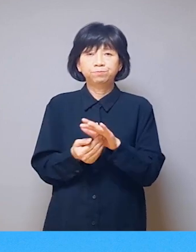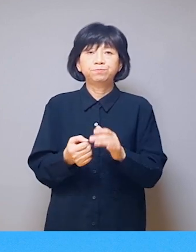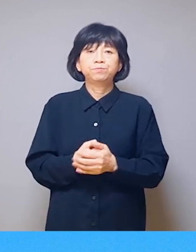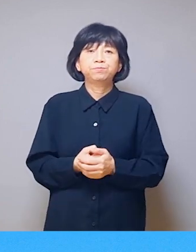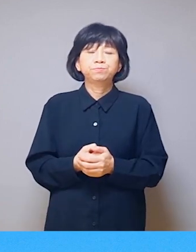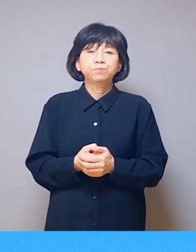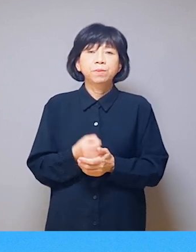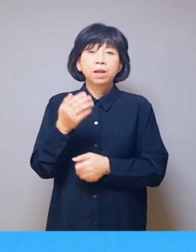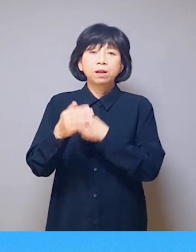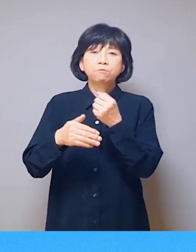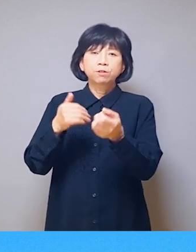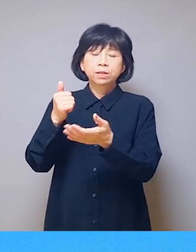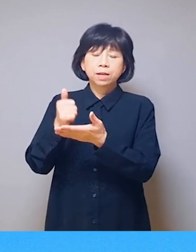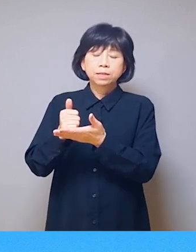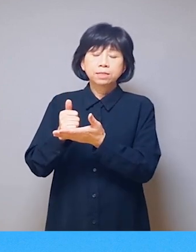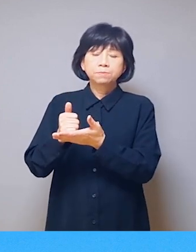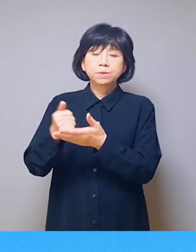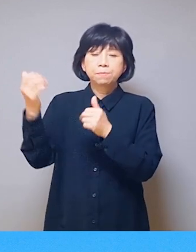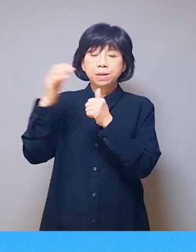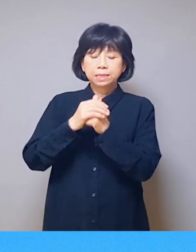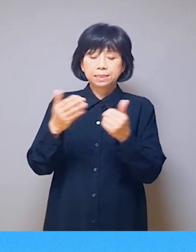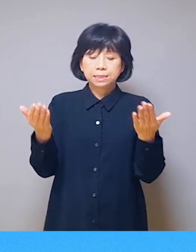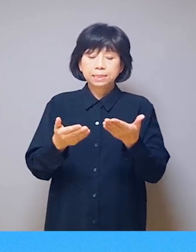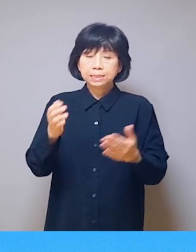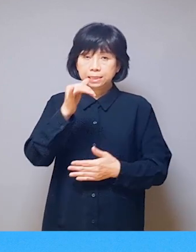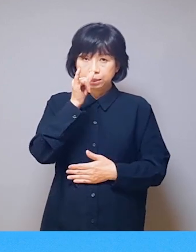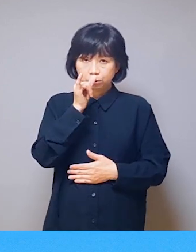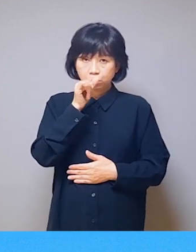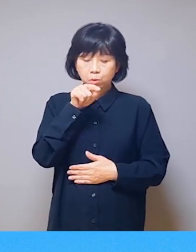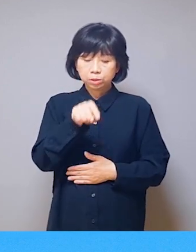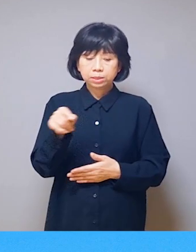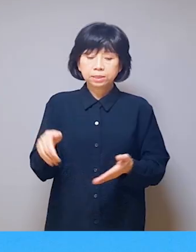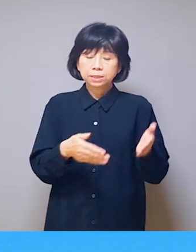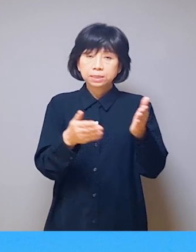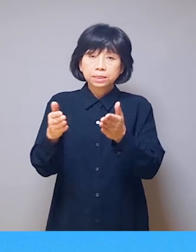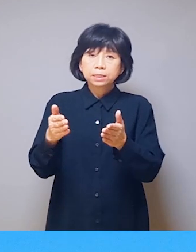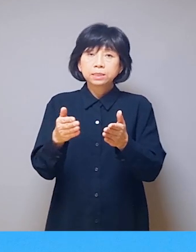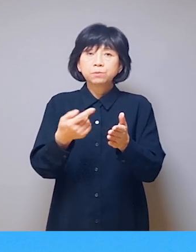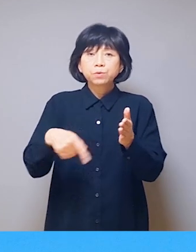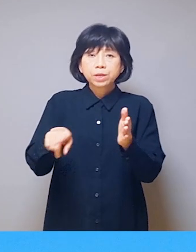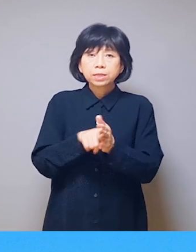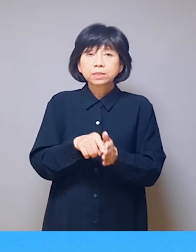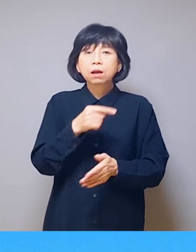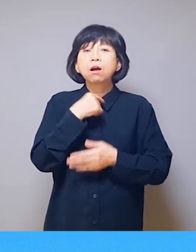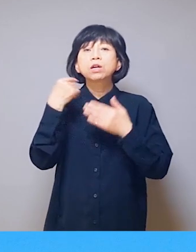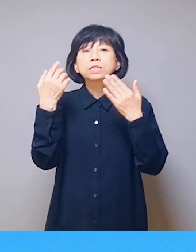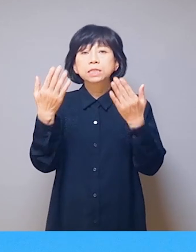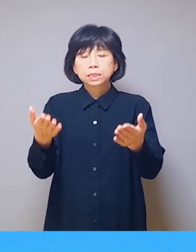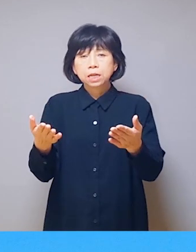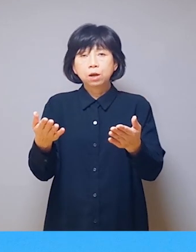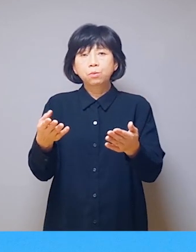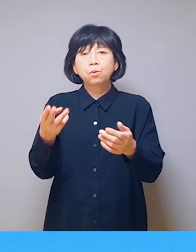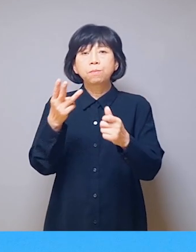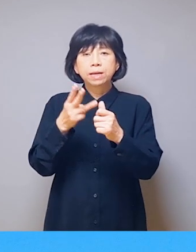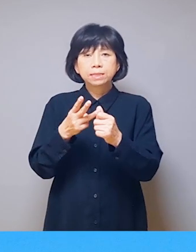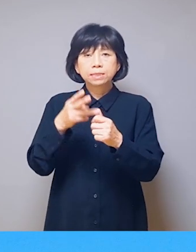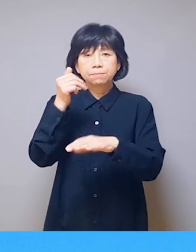있고 또 우리가 헌신으로 가야 되는데 그 마무리는 뭐가 되냐면 은혜로 되는